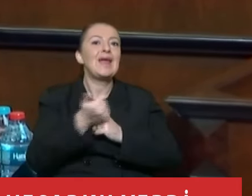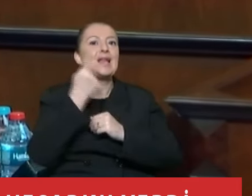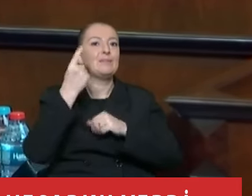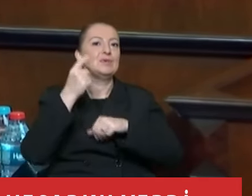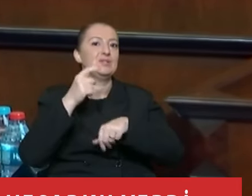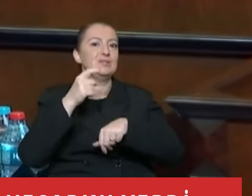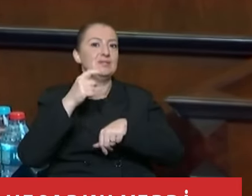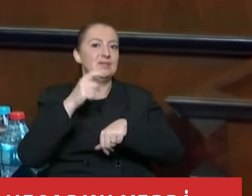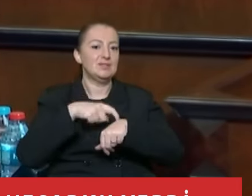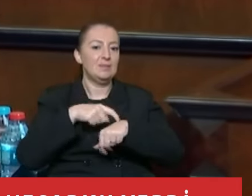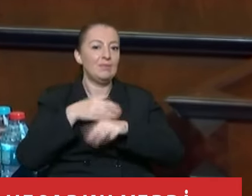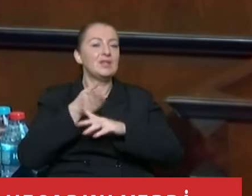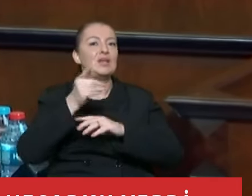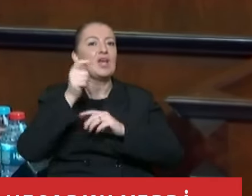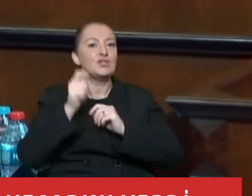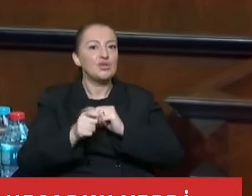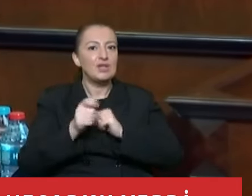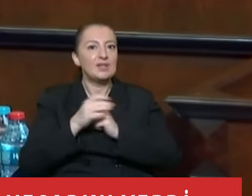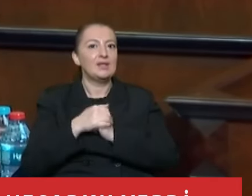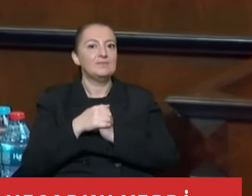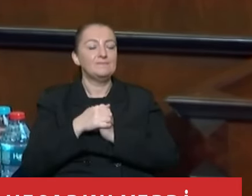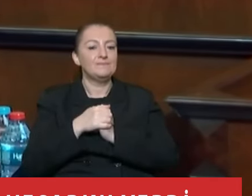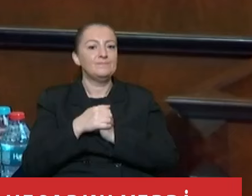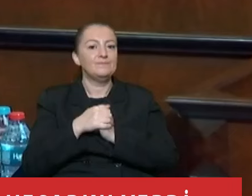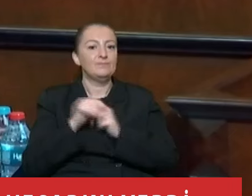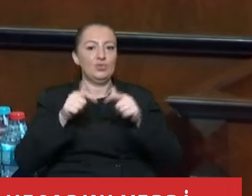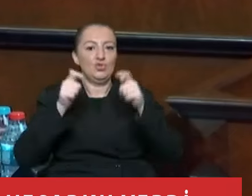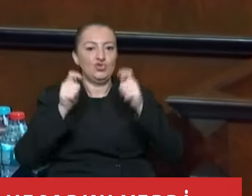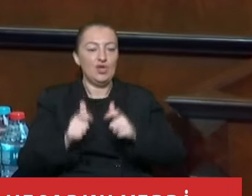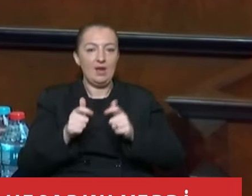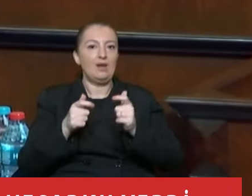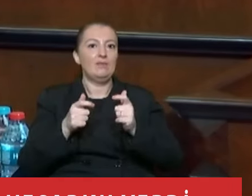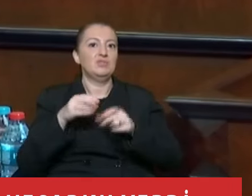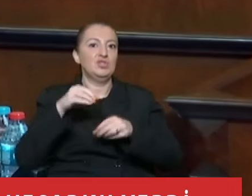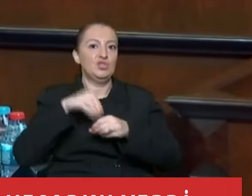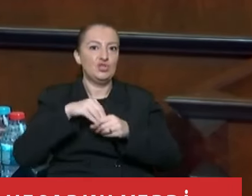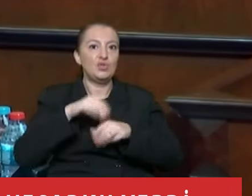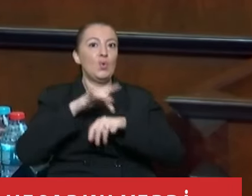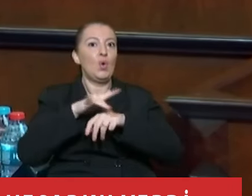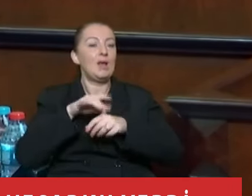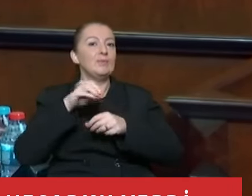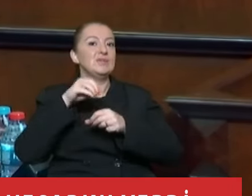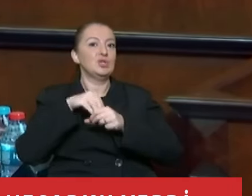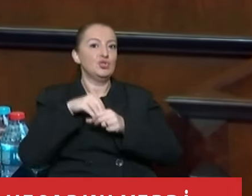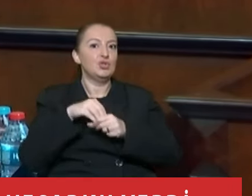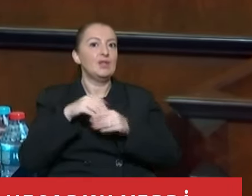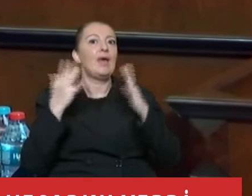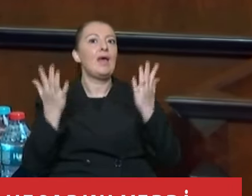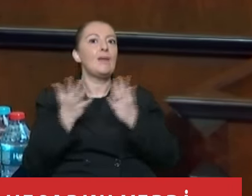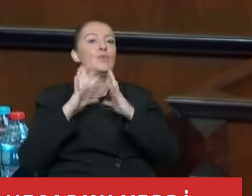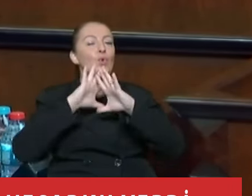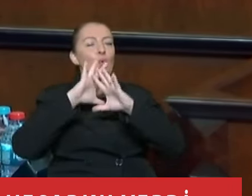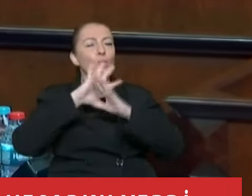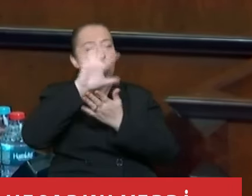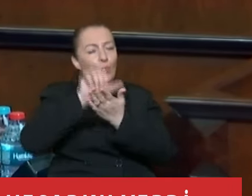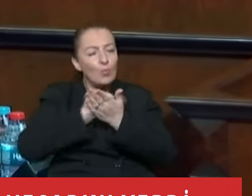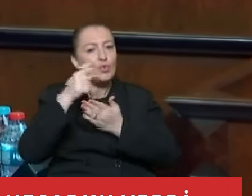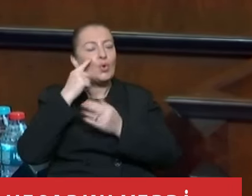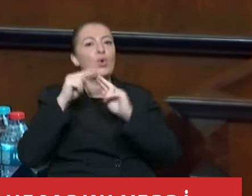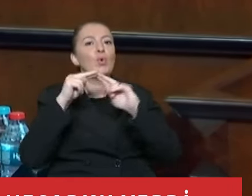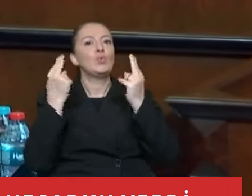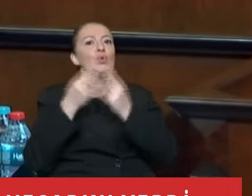süreç gerçekten Eee hem şehrimiz adına hem Ülkemiz adına hem de bütün dünya adına